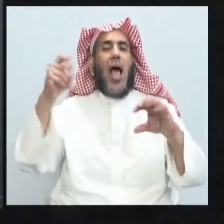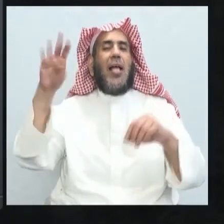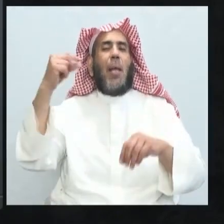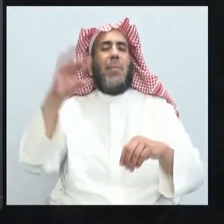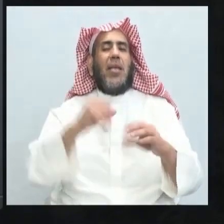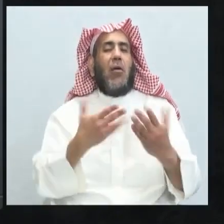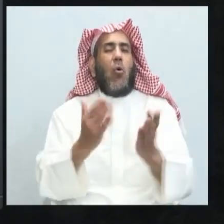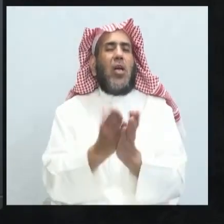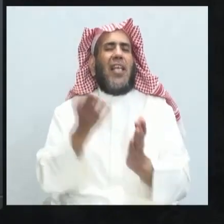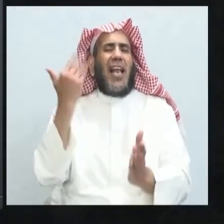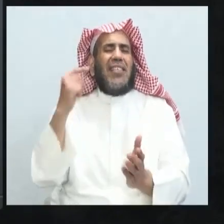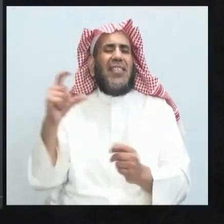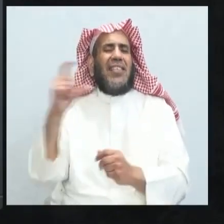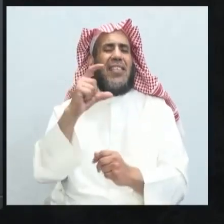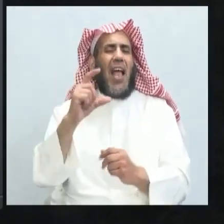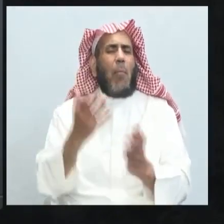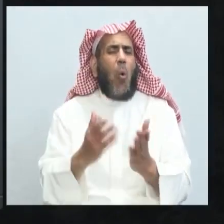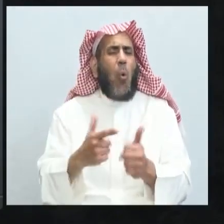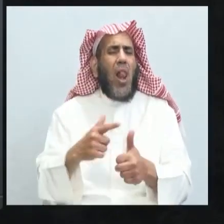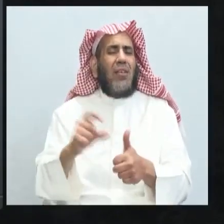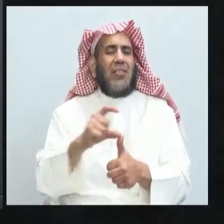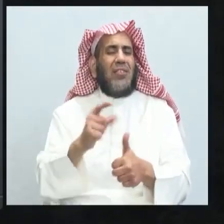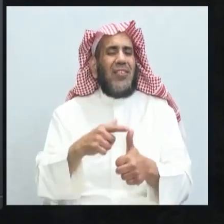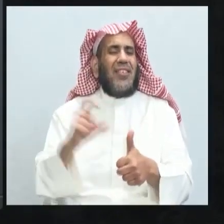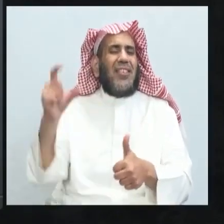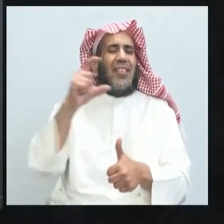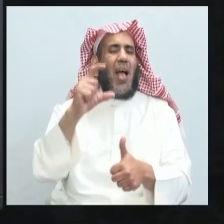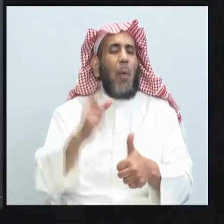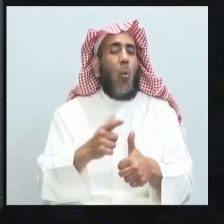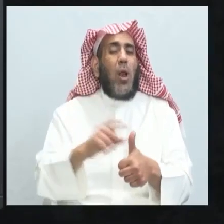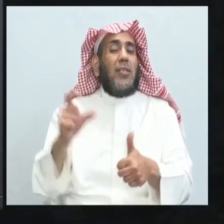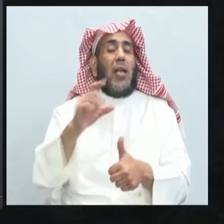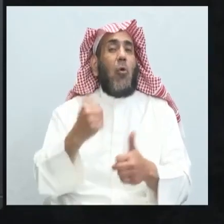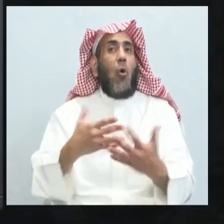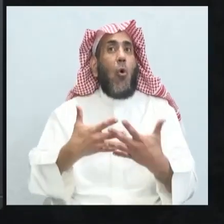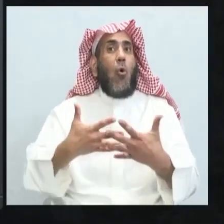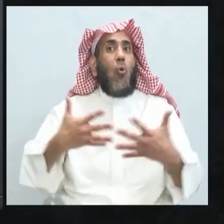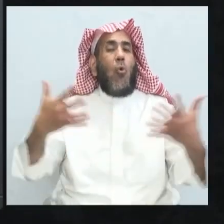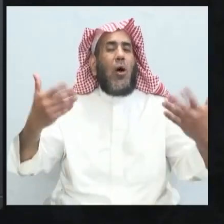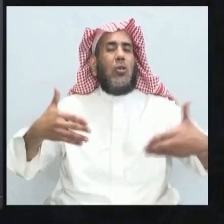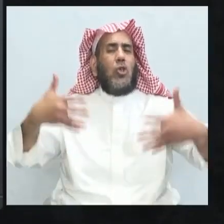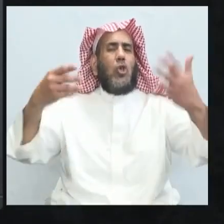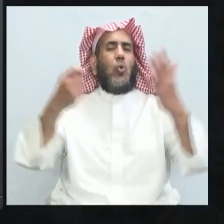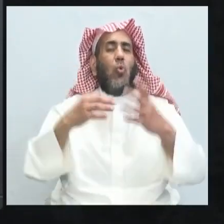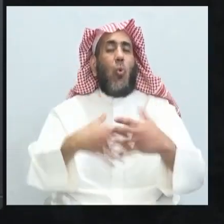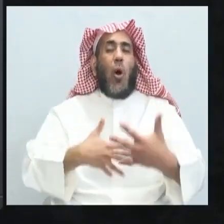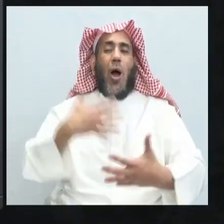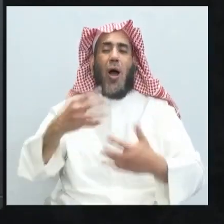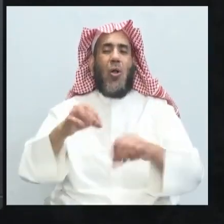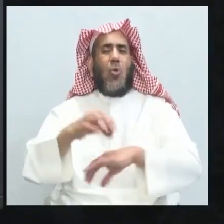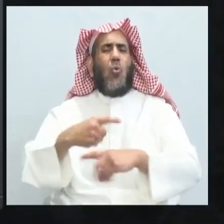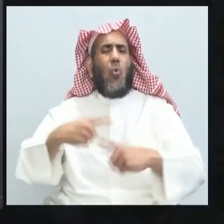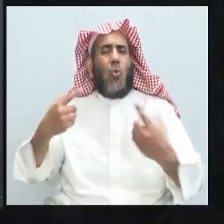بدايه العصر صدر اسلام وعرفنا كيف ان صدر الاسلام جاء وازدهر وتغير الناس وحالوا الناس